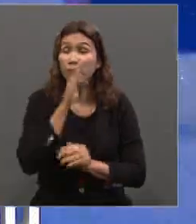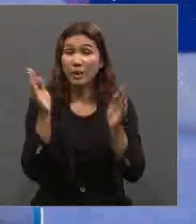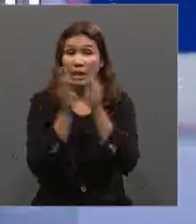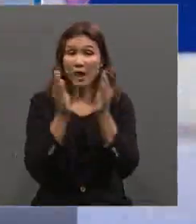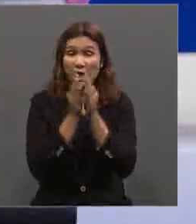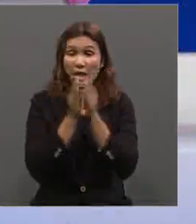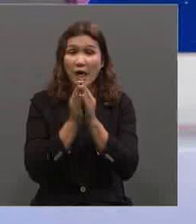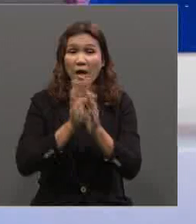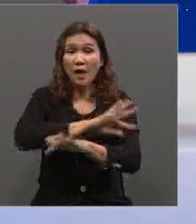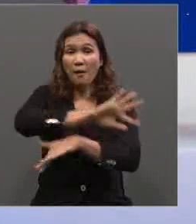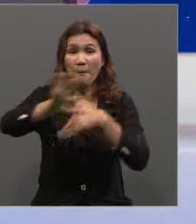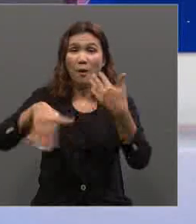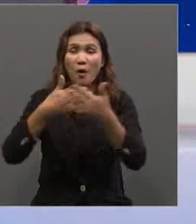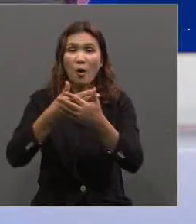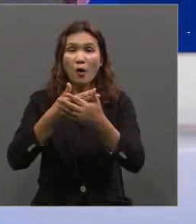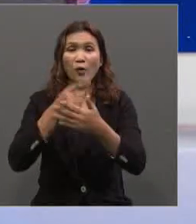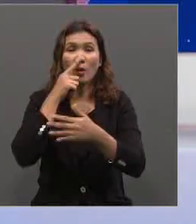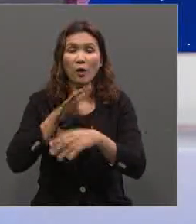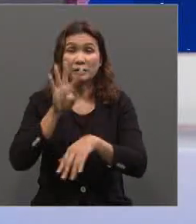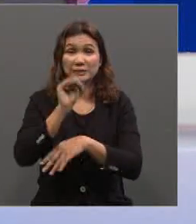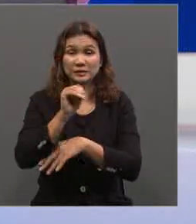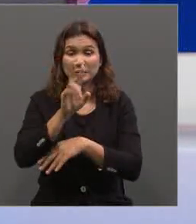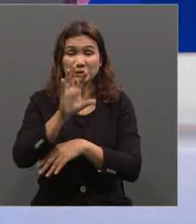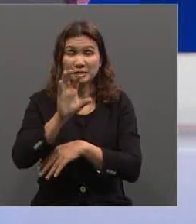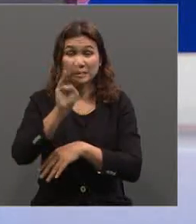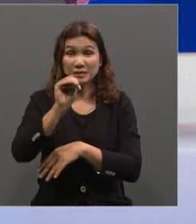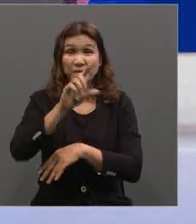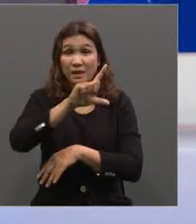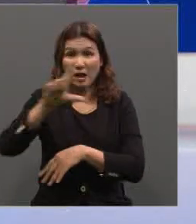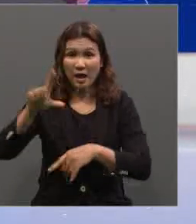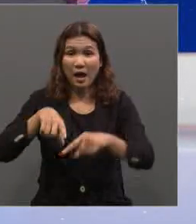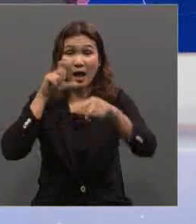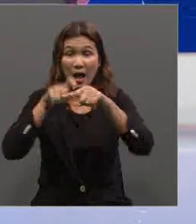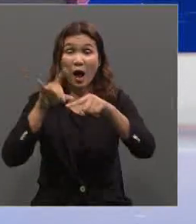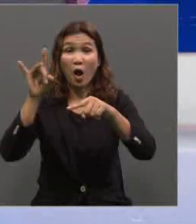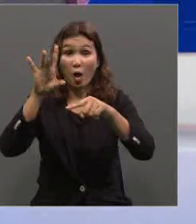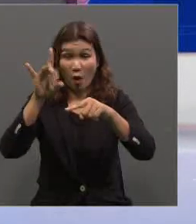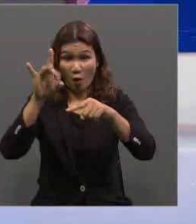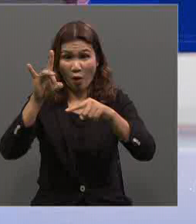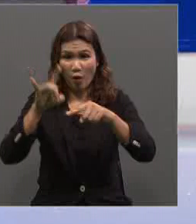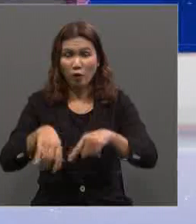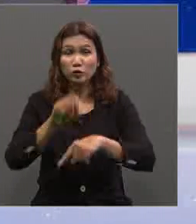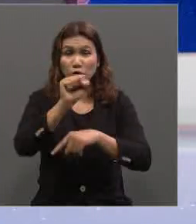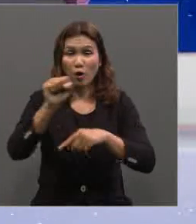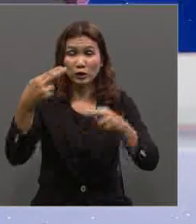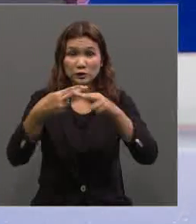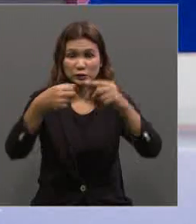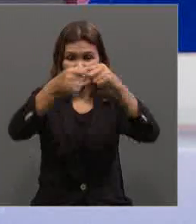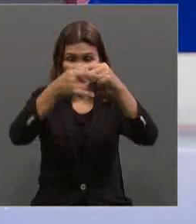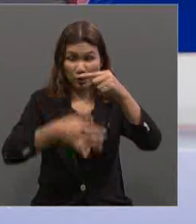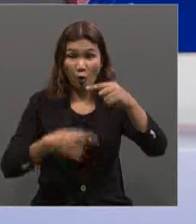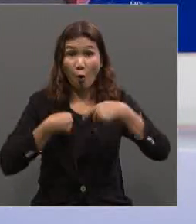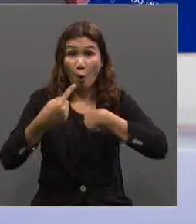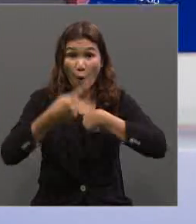เลือกส.ส.บัญชีรายชื่อของทุกพรรค40ล้านเสียงไปหารด้วย100คะแนนเฉลี่ยต่อส.ส.บัญชีรายชื่อ1คน